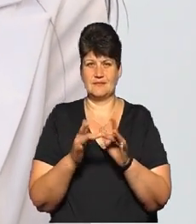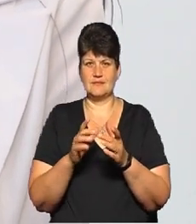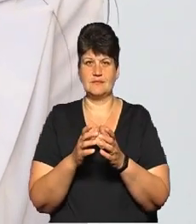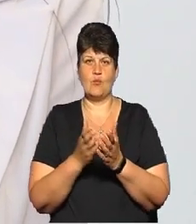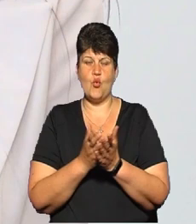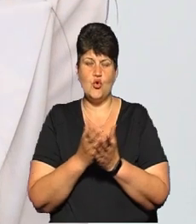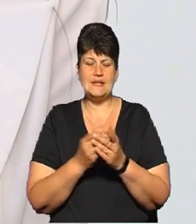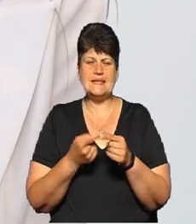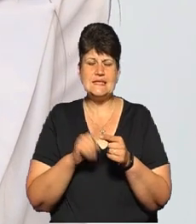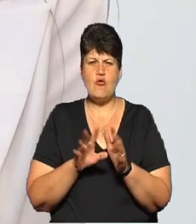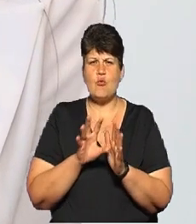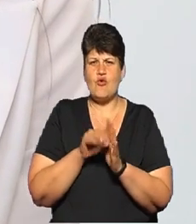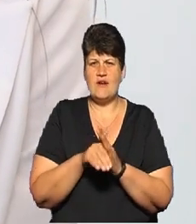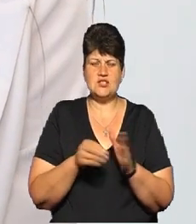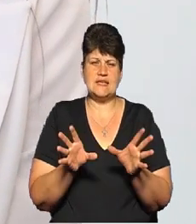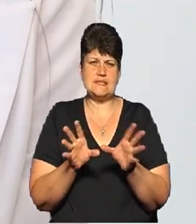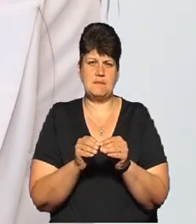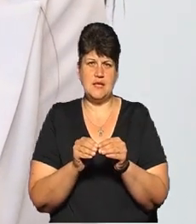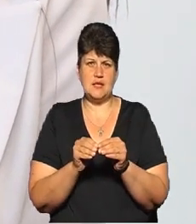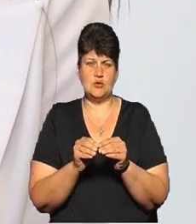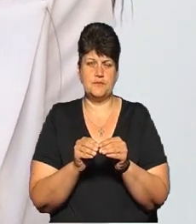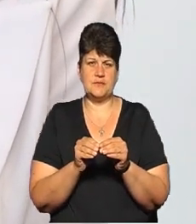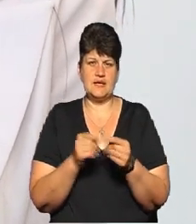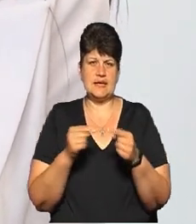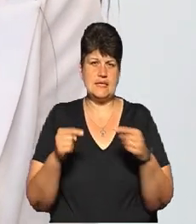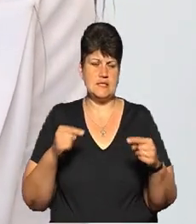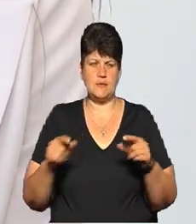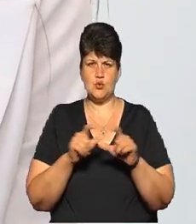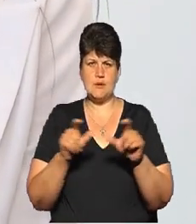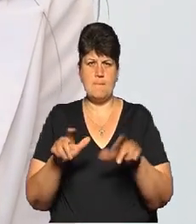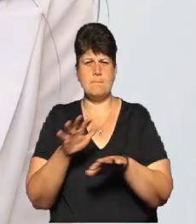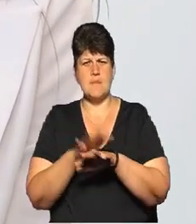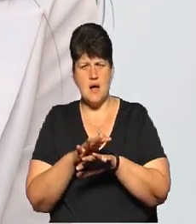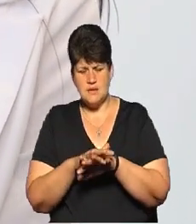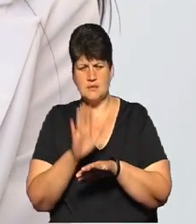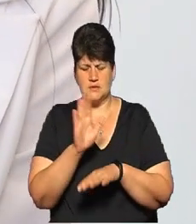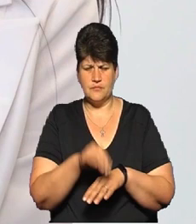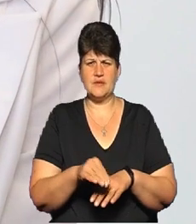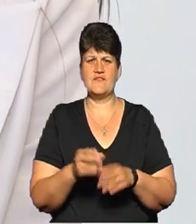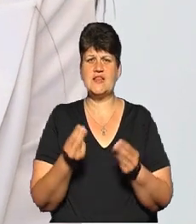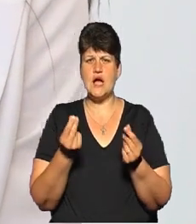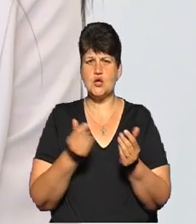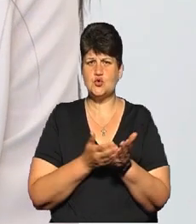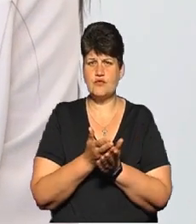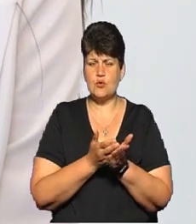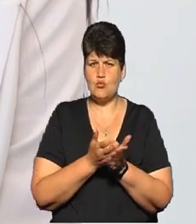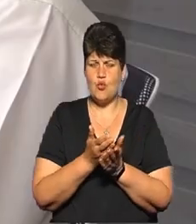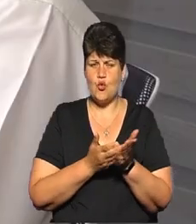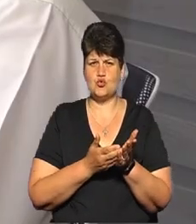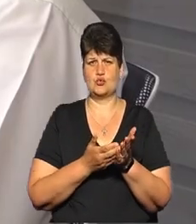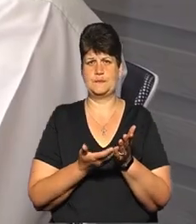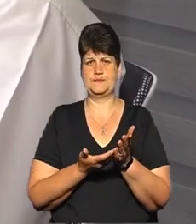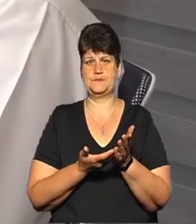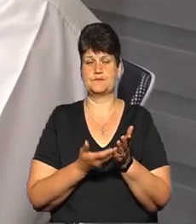бізнесу, запровадження спільно з різноманітними установами, в тому числі банками, запровадження фінансових послуг в цифровому форматі для